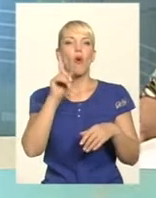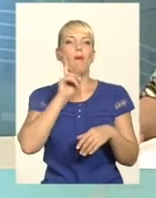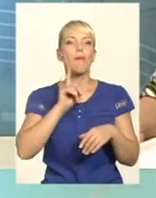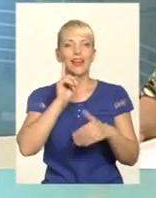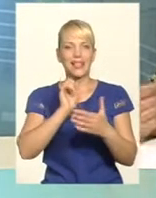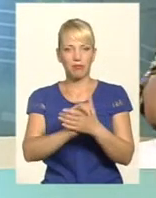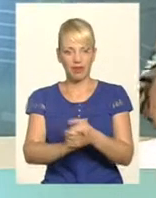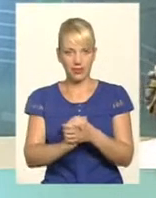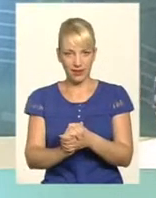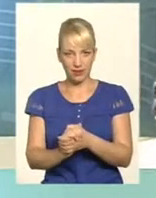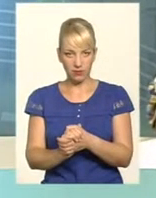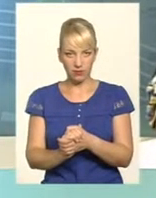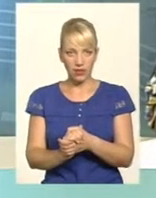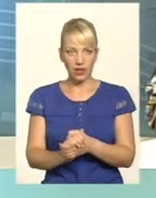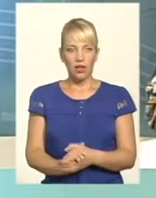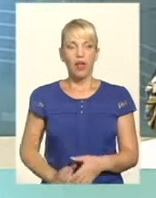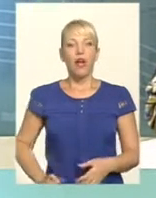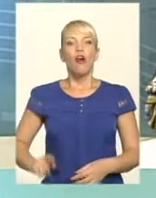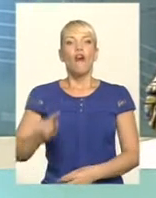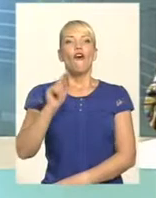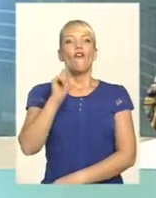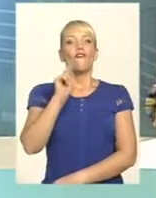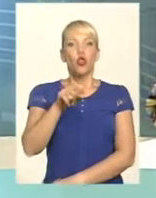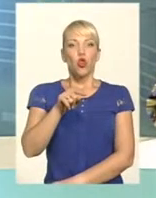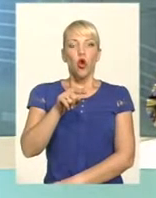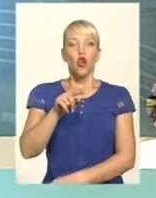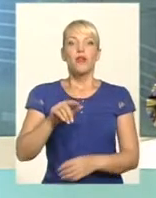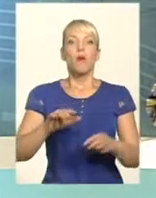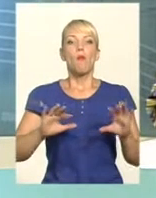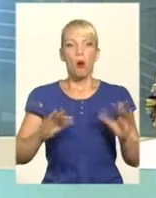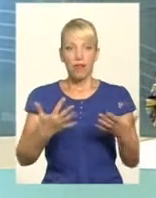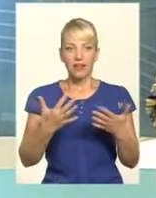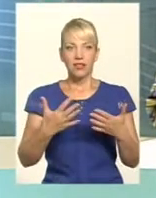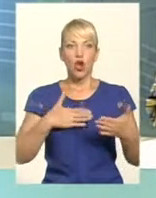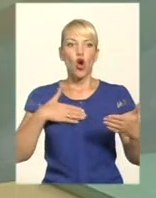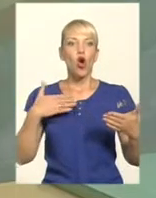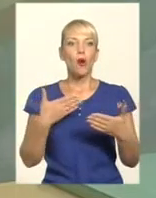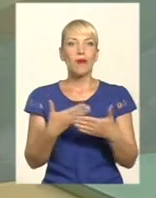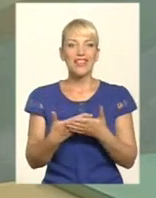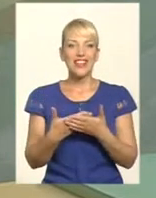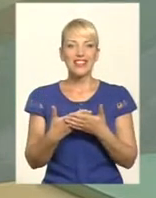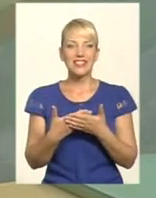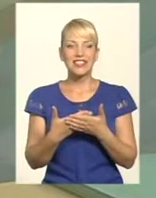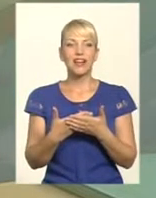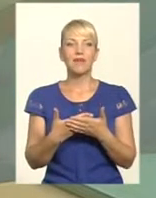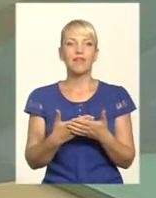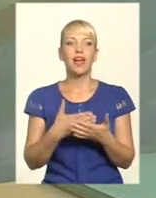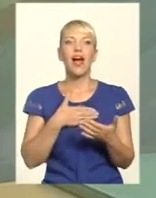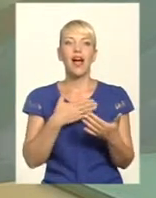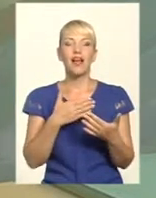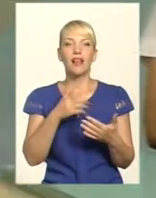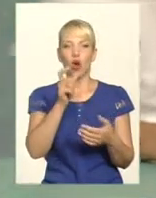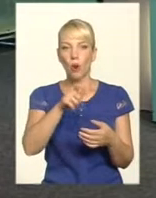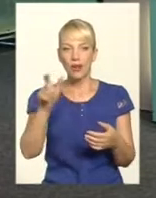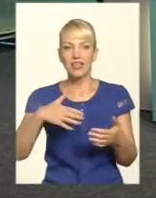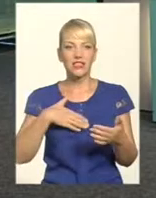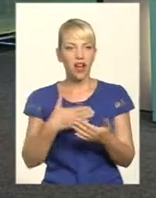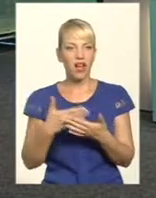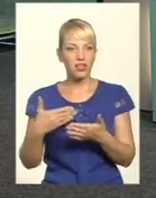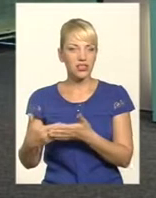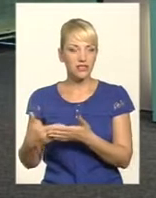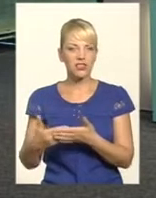в той момент громадянська активність спадає. Так. Чи так це? Це 100%